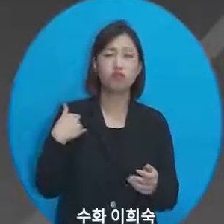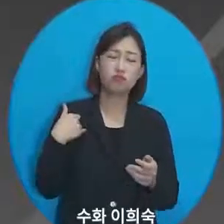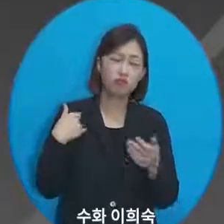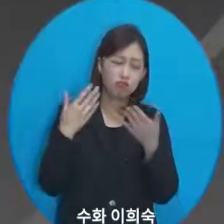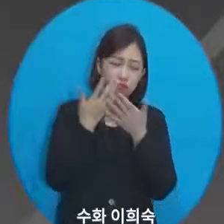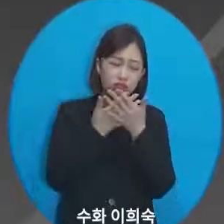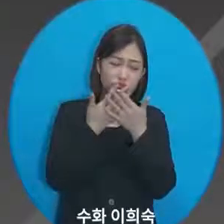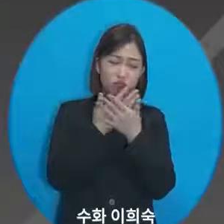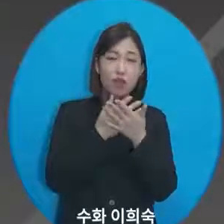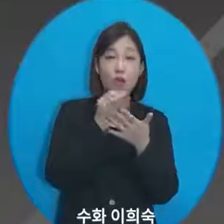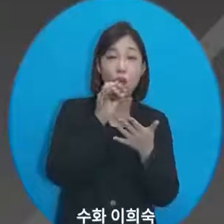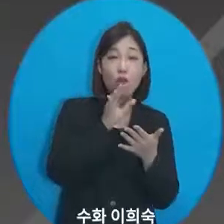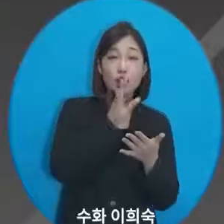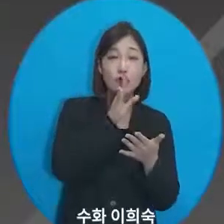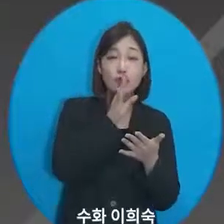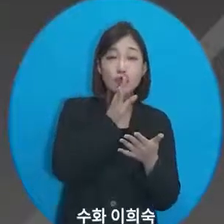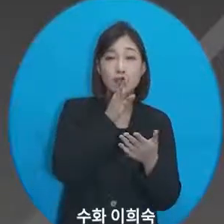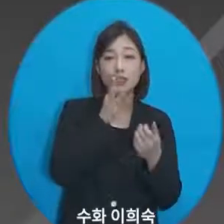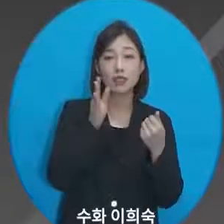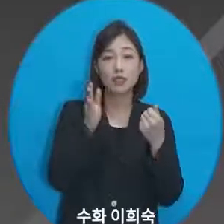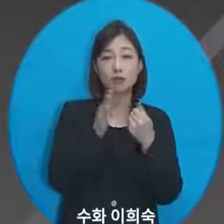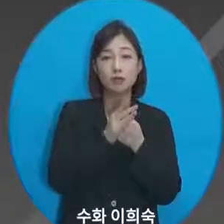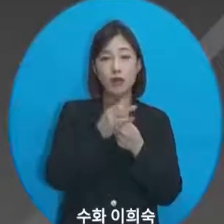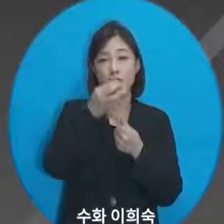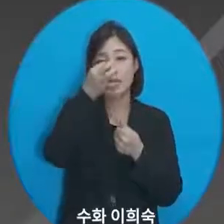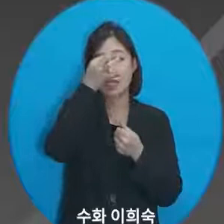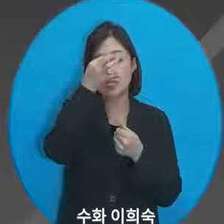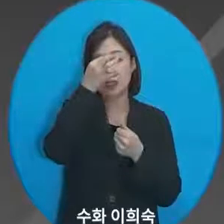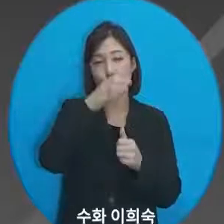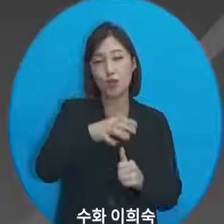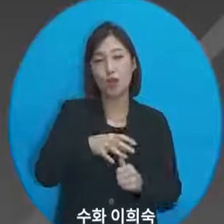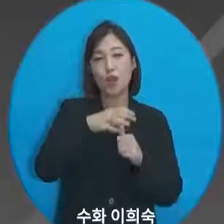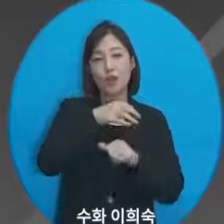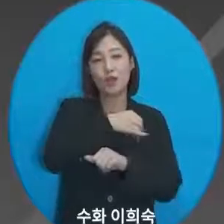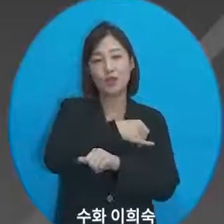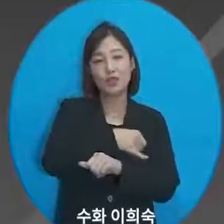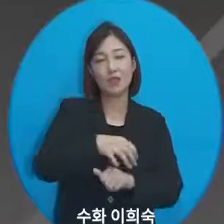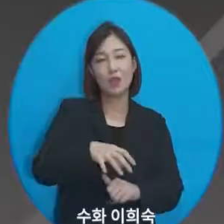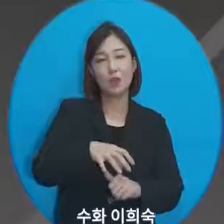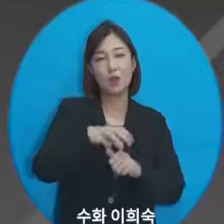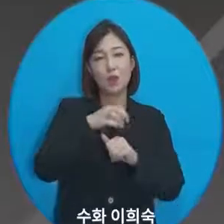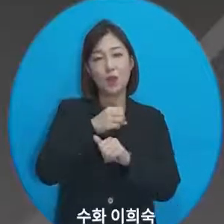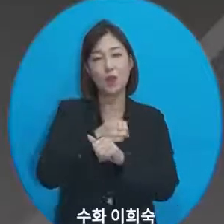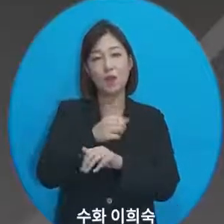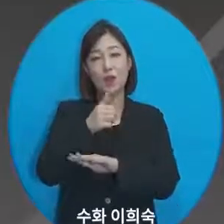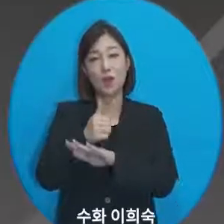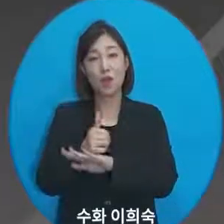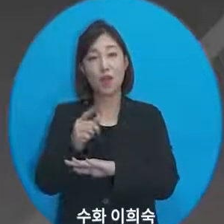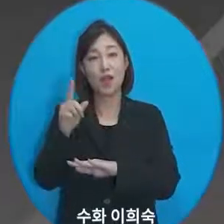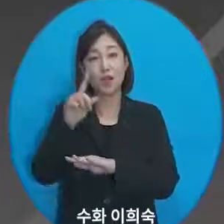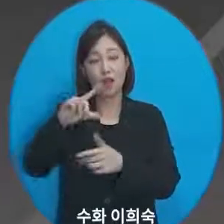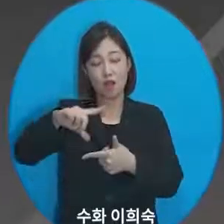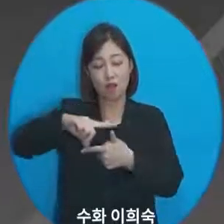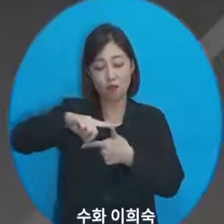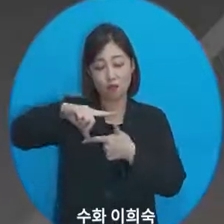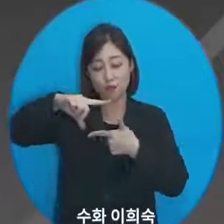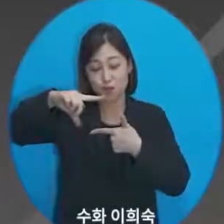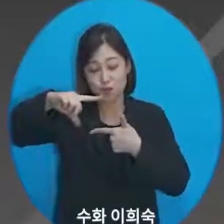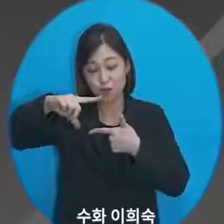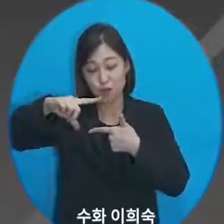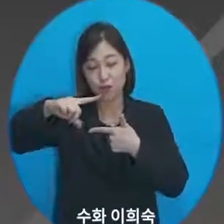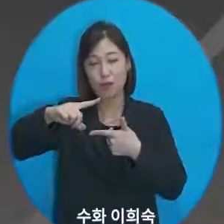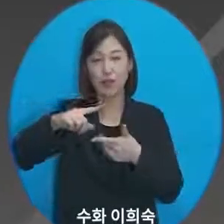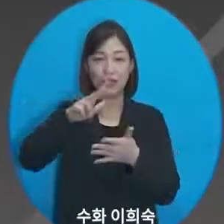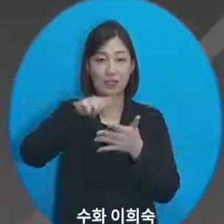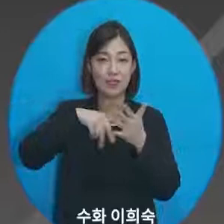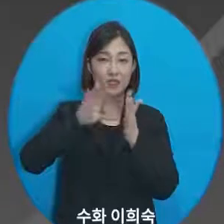흐려지는 모습인데 바로 그거를 기술로 보정을 한다면 검은 바탕에 흰색 글씨로 바꿔준다면